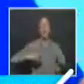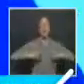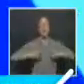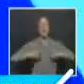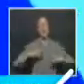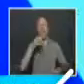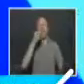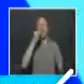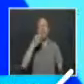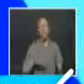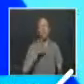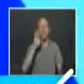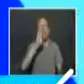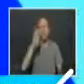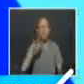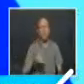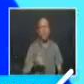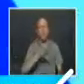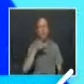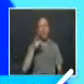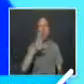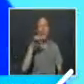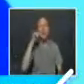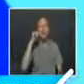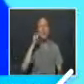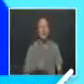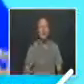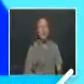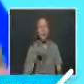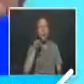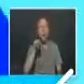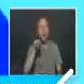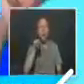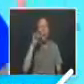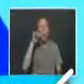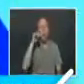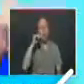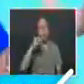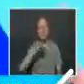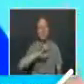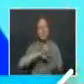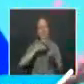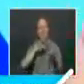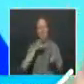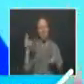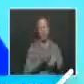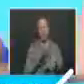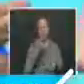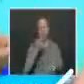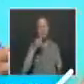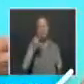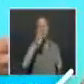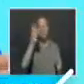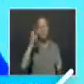אותו שירי מוזיקה, כולם אשכנזים. הוא האשכנזי האולטימטיבי, פריבילג. מי זה ביבי? הוא